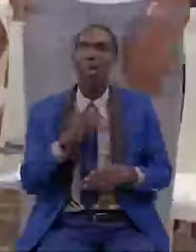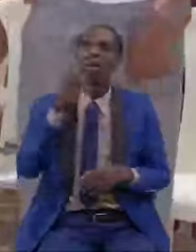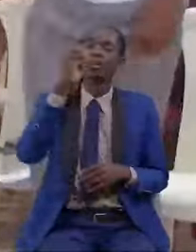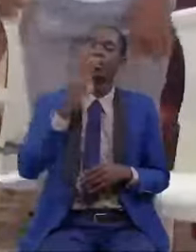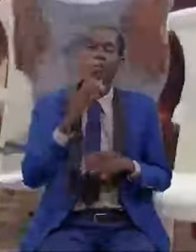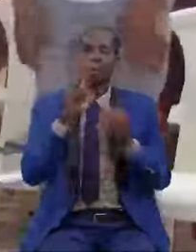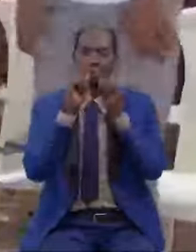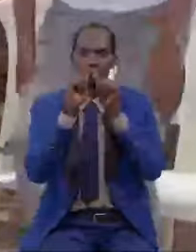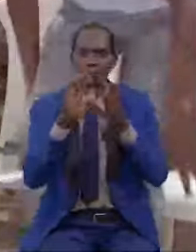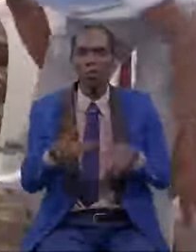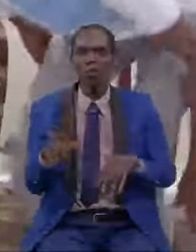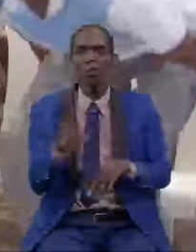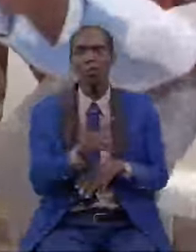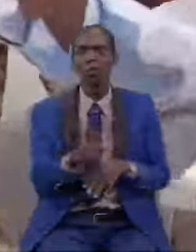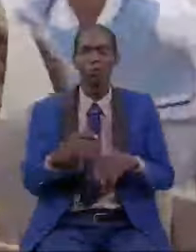vous bénisse.